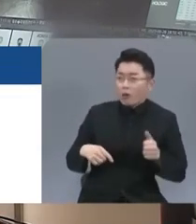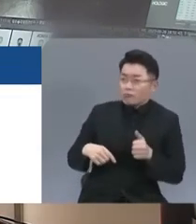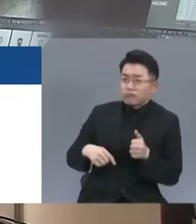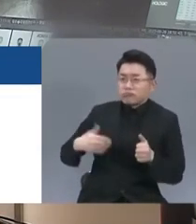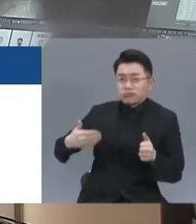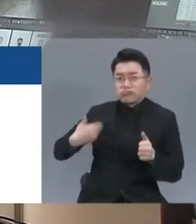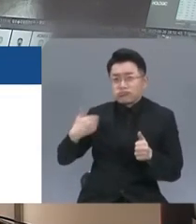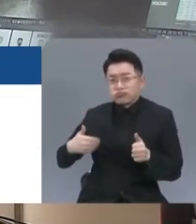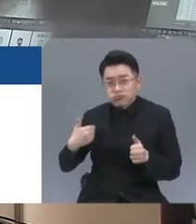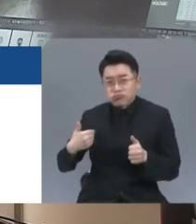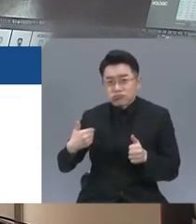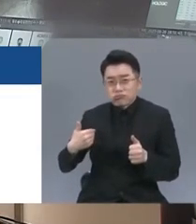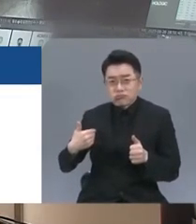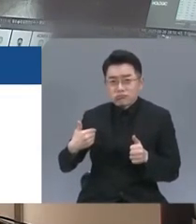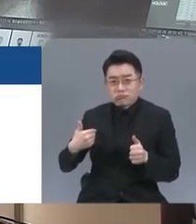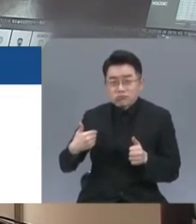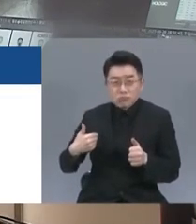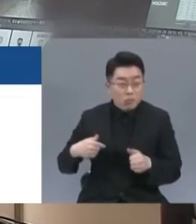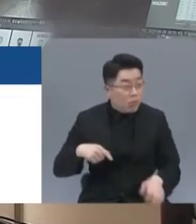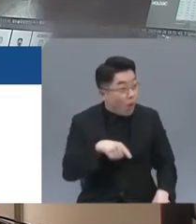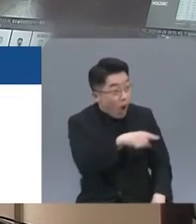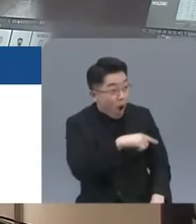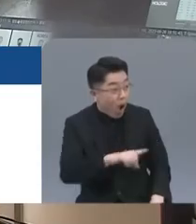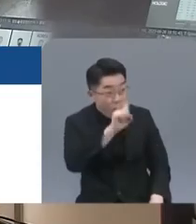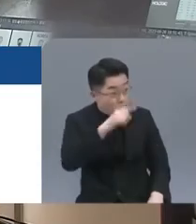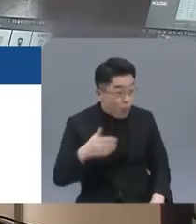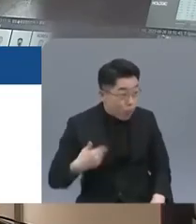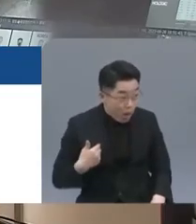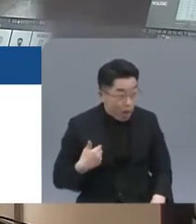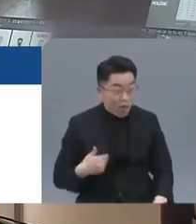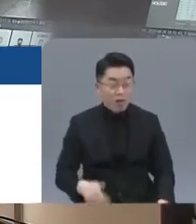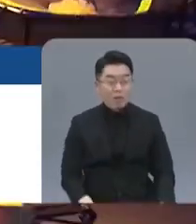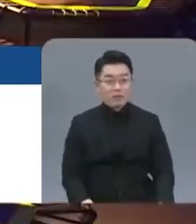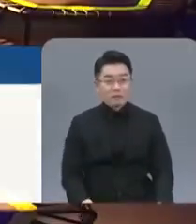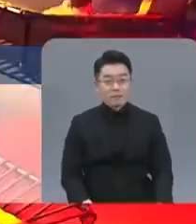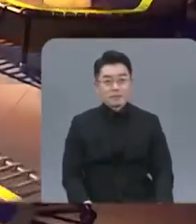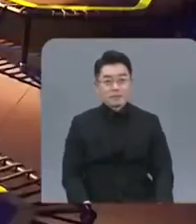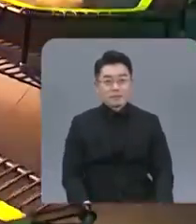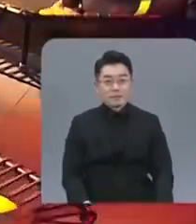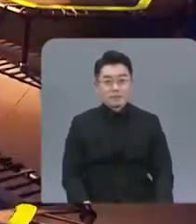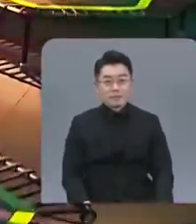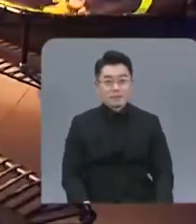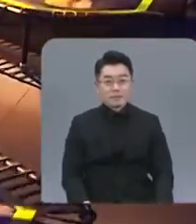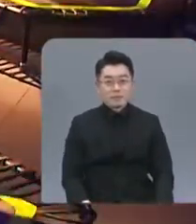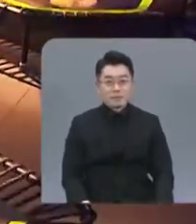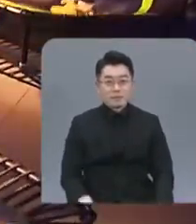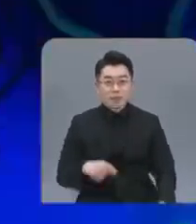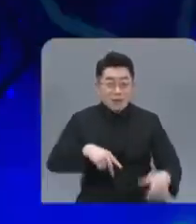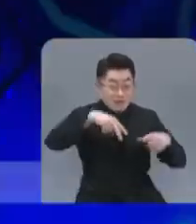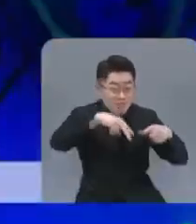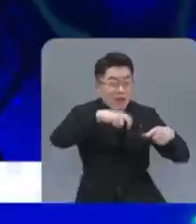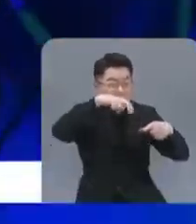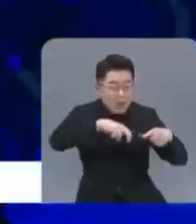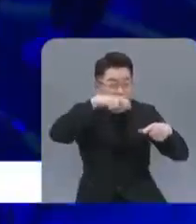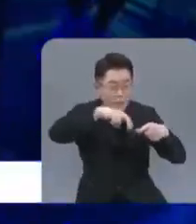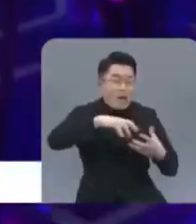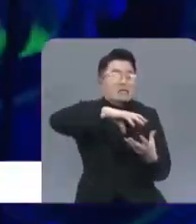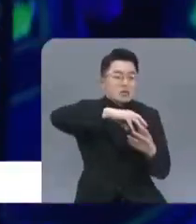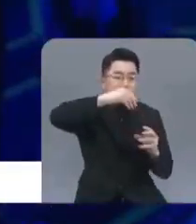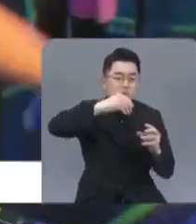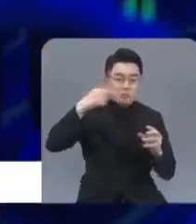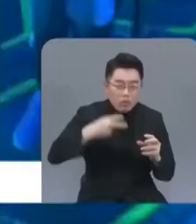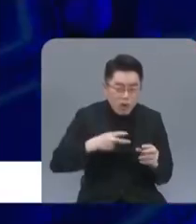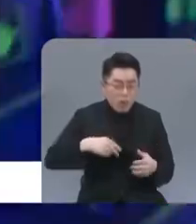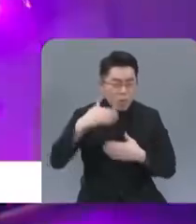걸 여쭤봤을 때 단 한 번도 그거를 모르고 계시더라고요. 근력 강화, 체중 감량, 균형 감각 향상